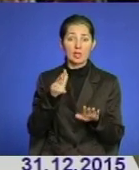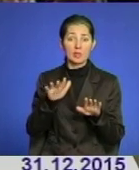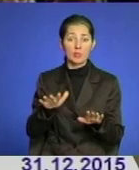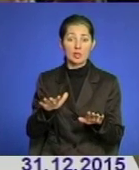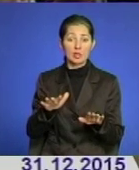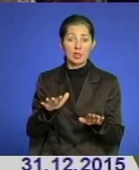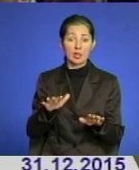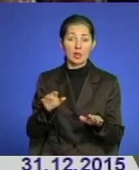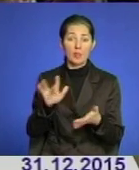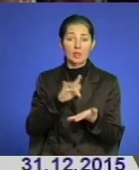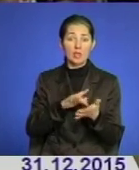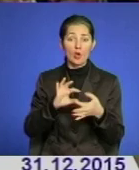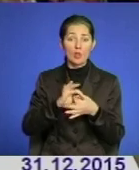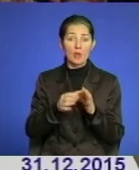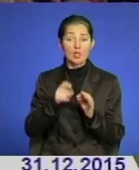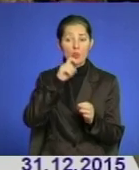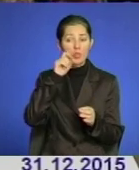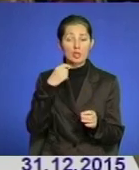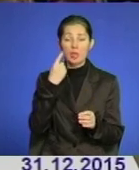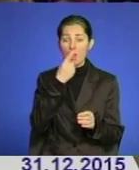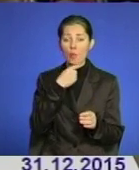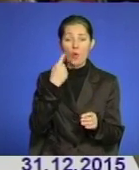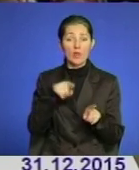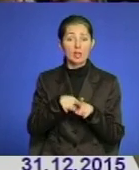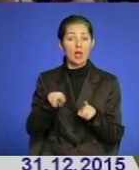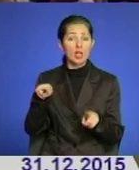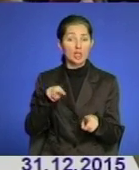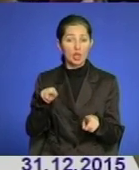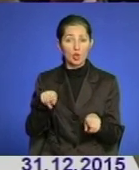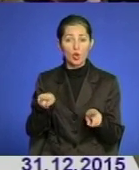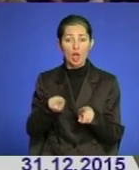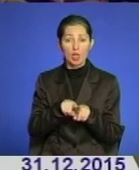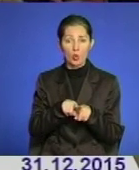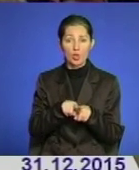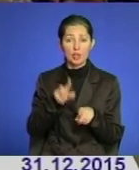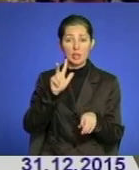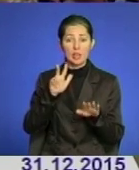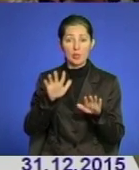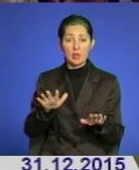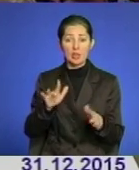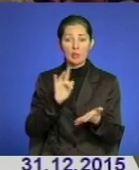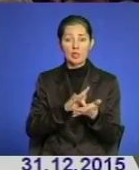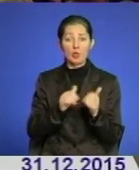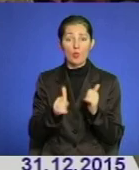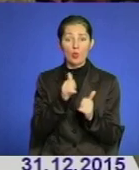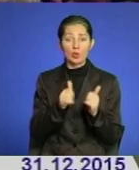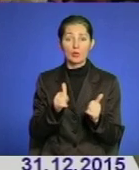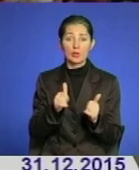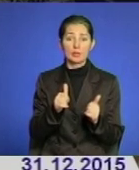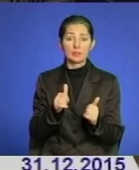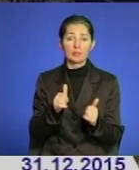місце на міській олімпіаді з української мови та літератури, а також третє місце на міському конкурсі з